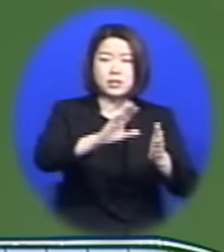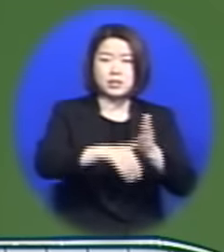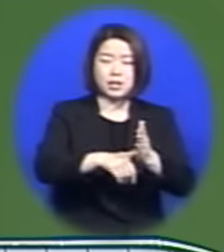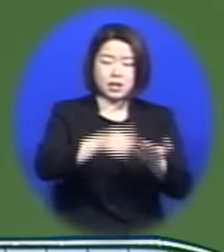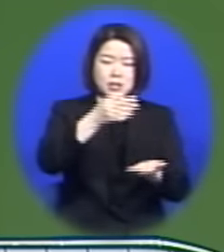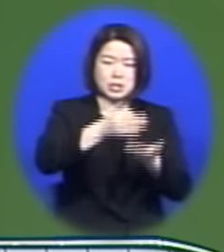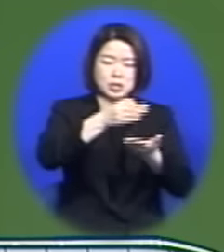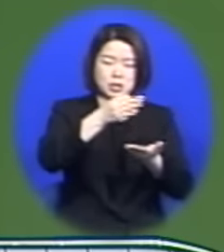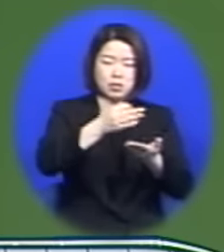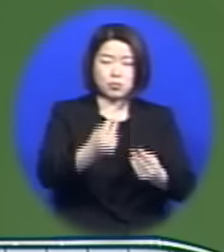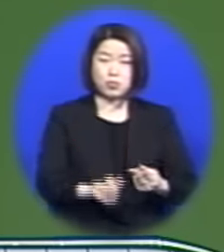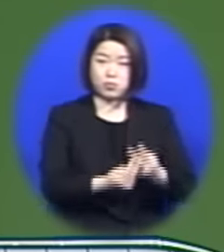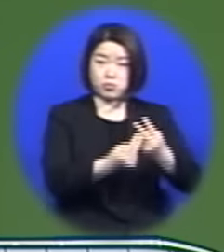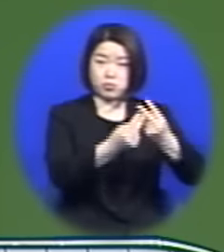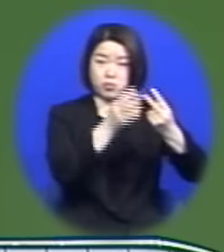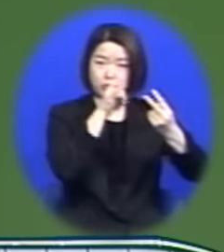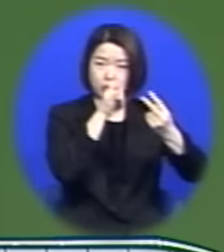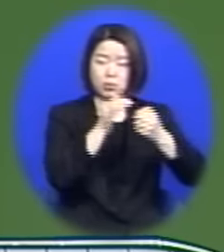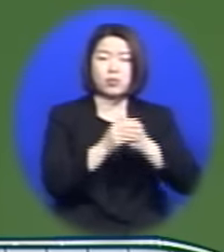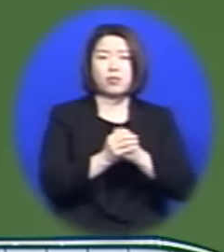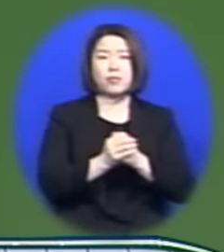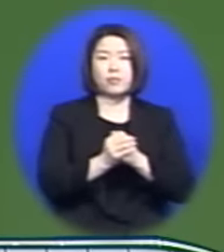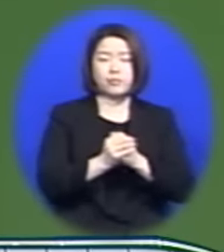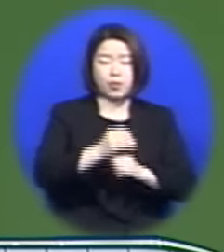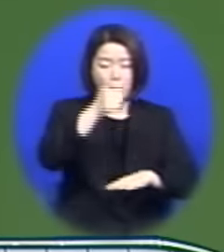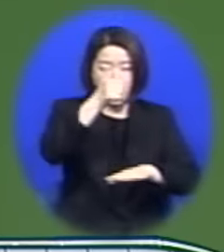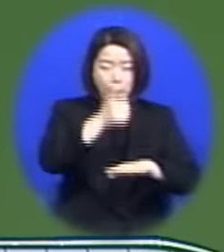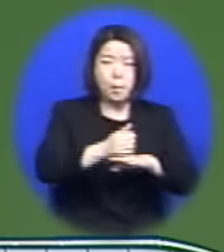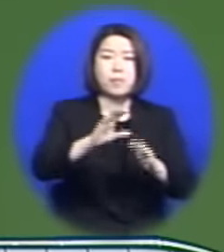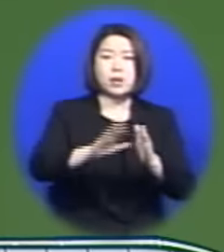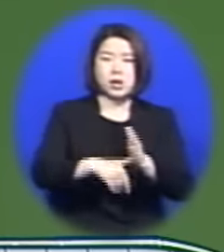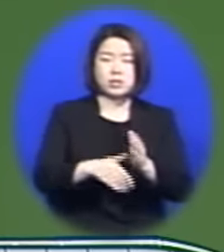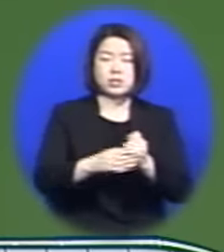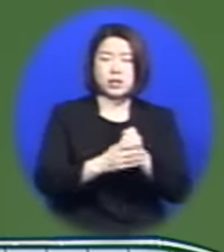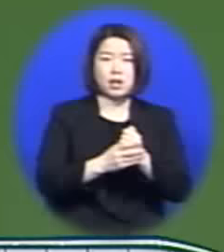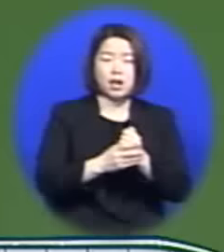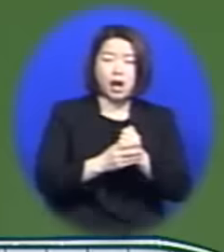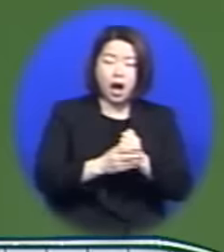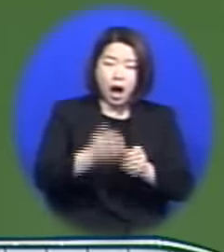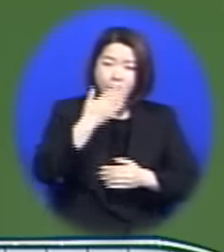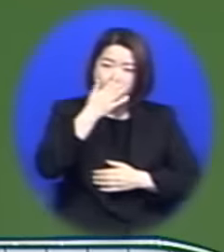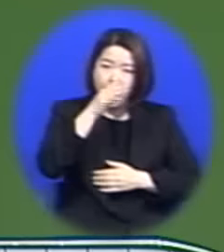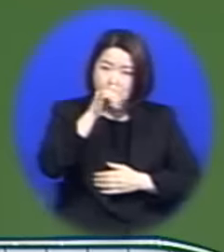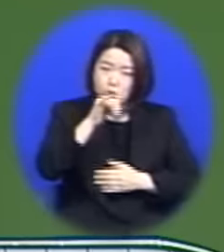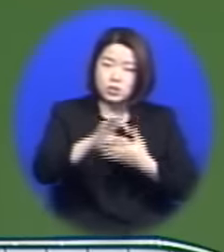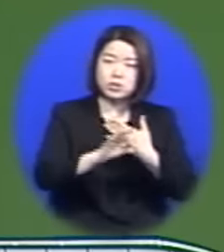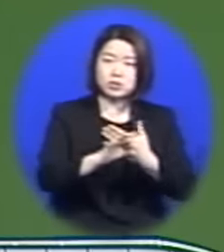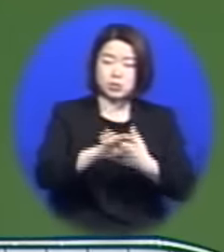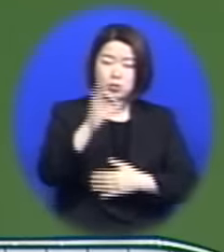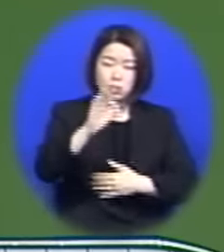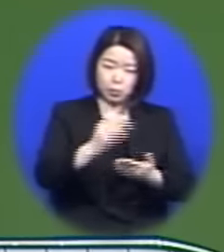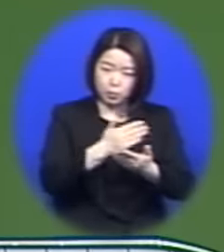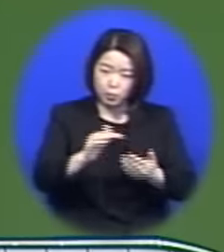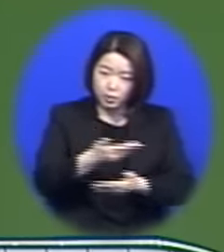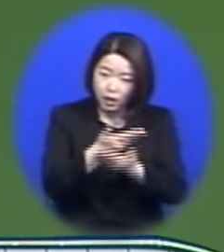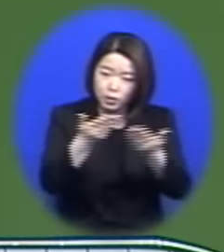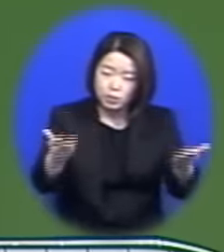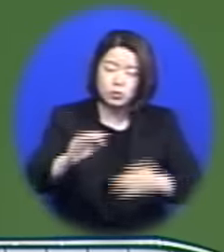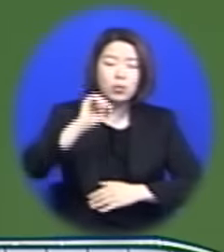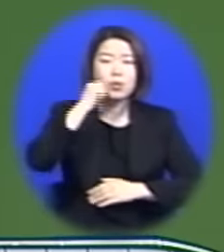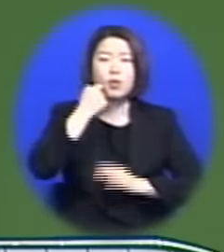쌓았다 아 말세에 할 수 있는 대로 돈을 나주고 어려 사람을